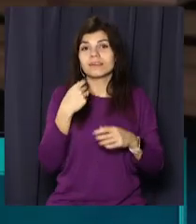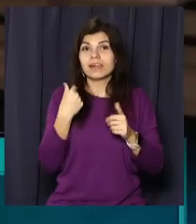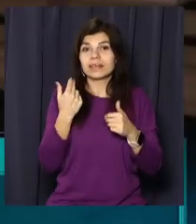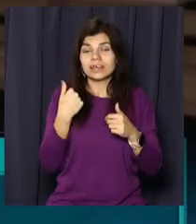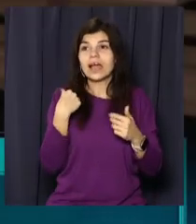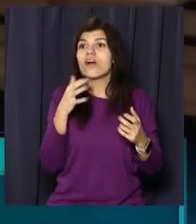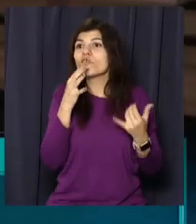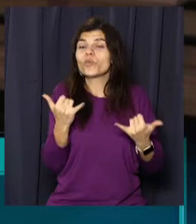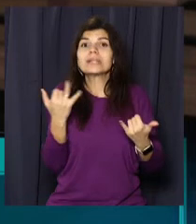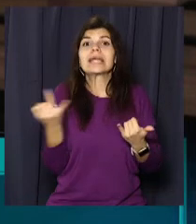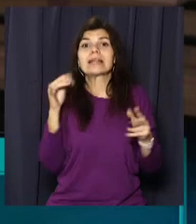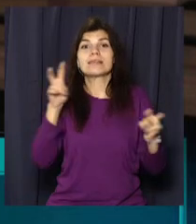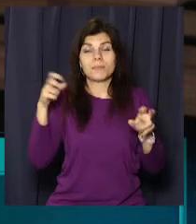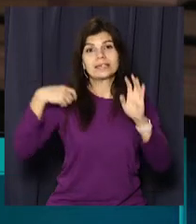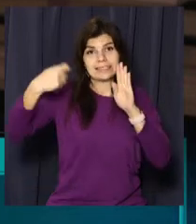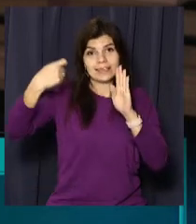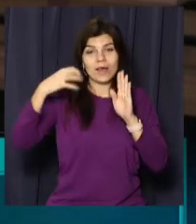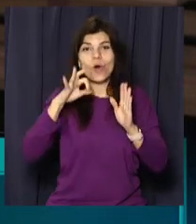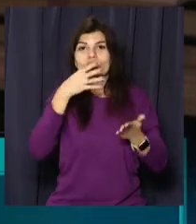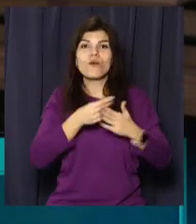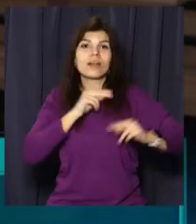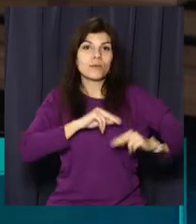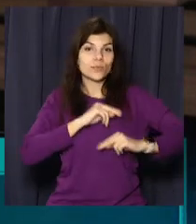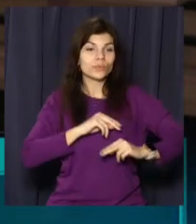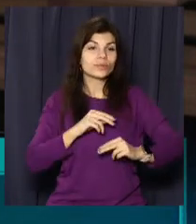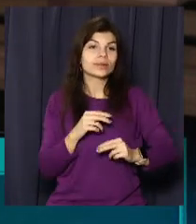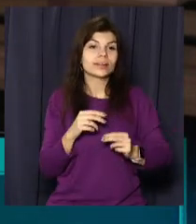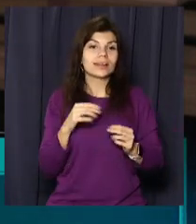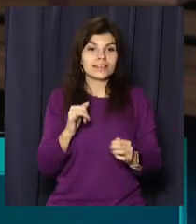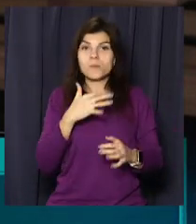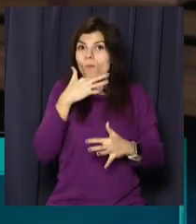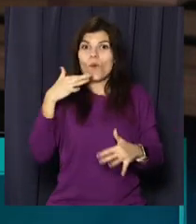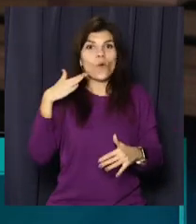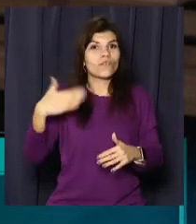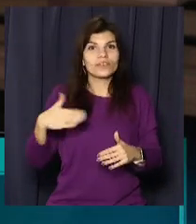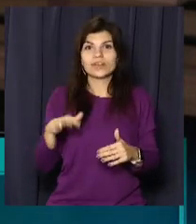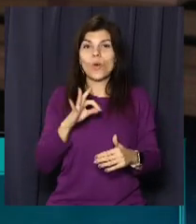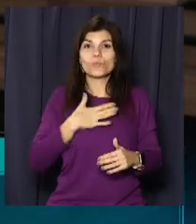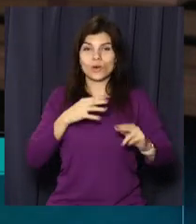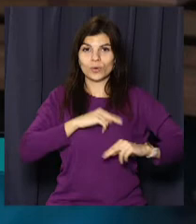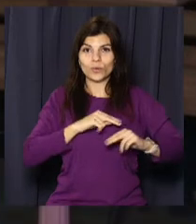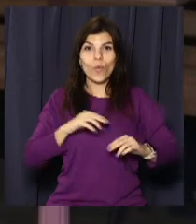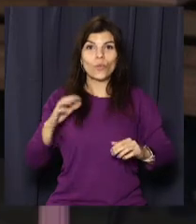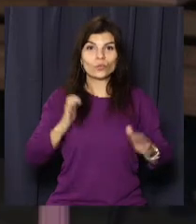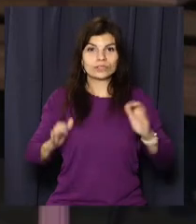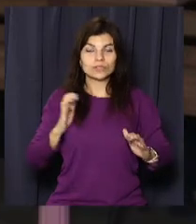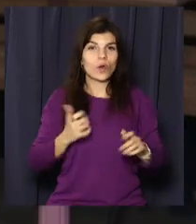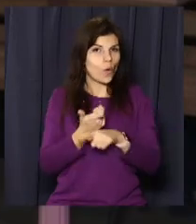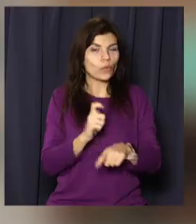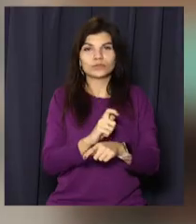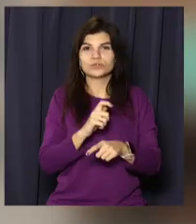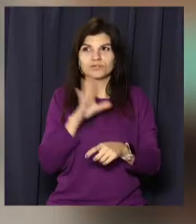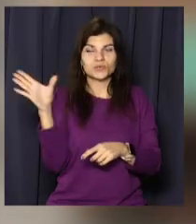залітають. І, звичайно, я почала знімати про свою роботу. І майже всі відео стосовні моєї роботи в університеті круто